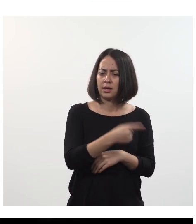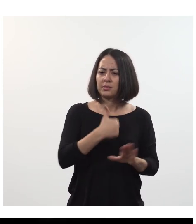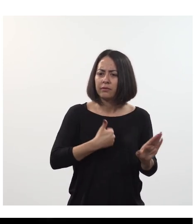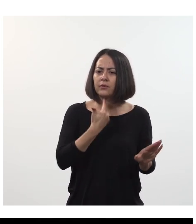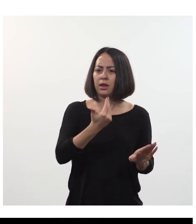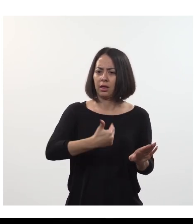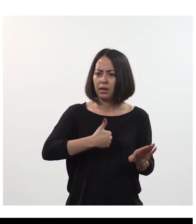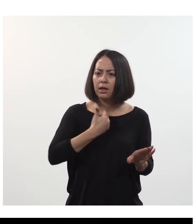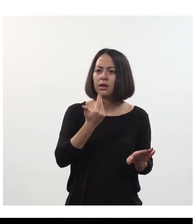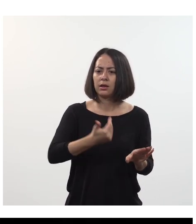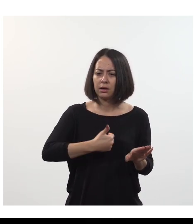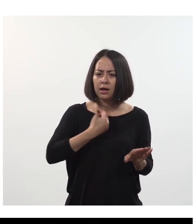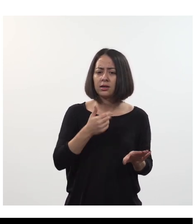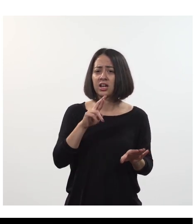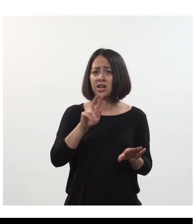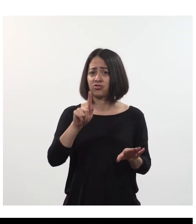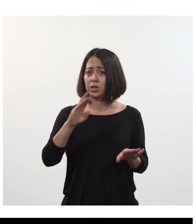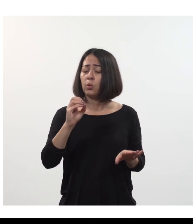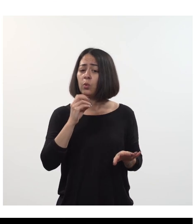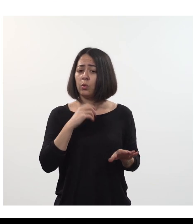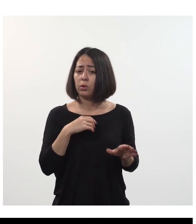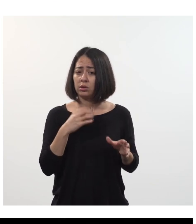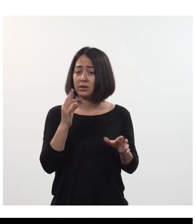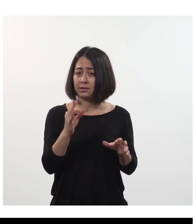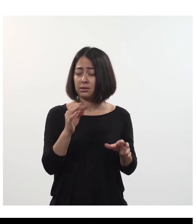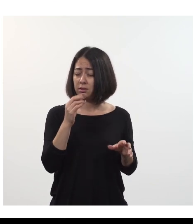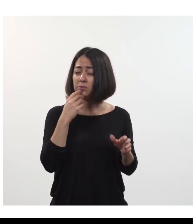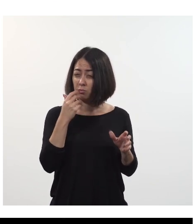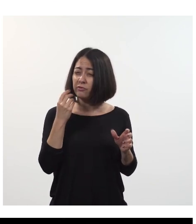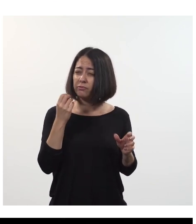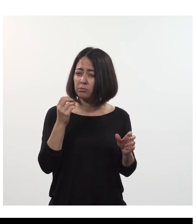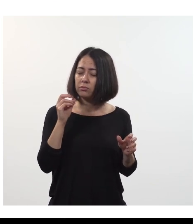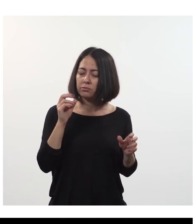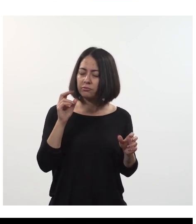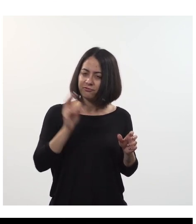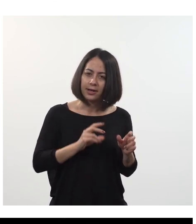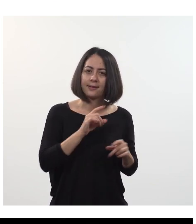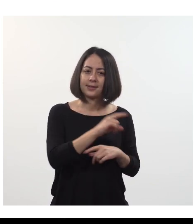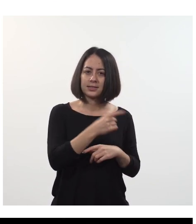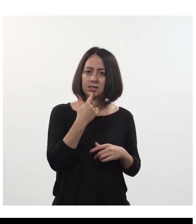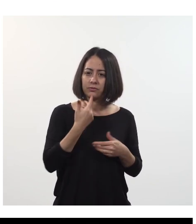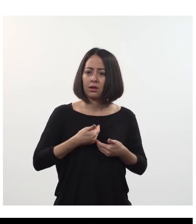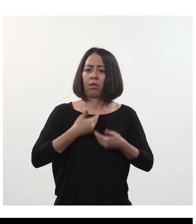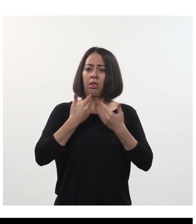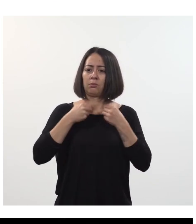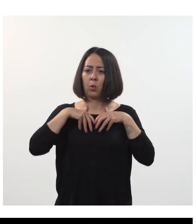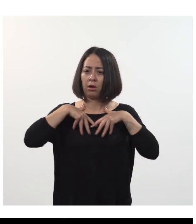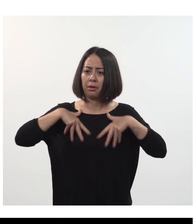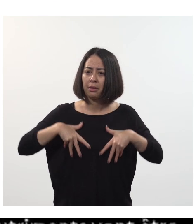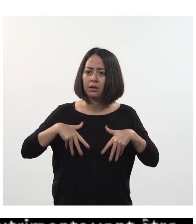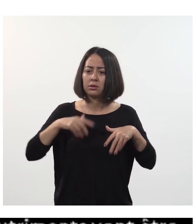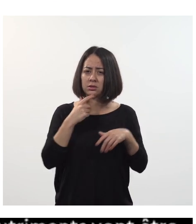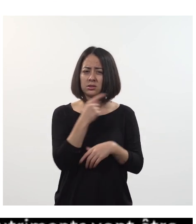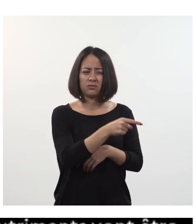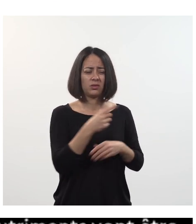qui vont remonter avec un risque qui passe dans les voies respiratoires. Donc, chez ces patients, bien sûr, bah, les patients ne seront pas confortables